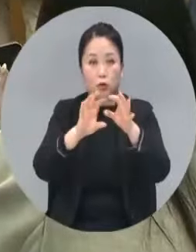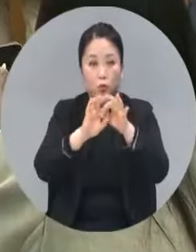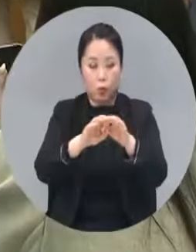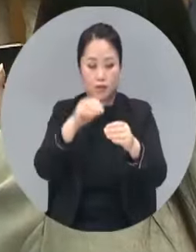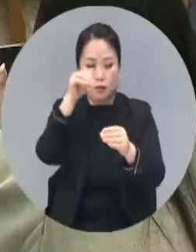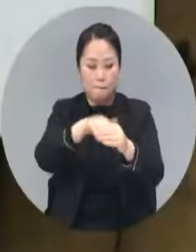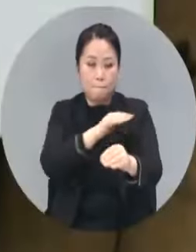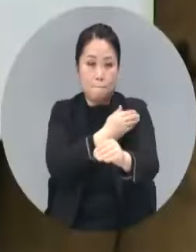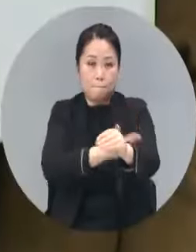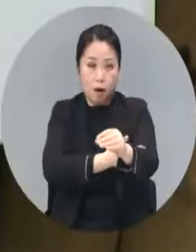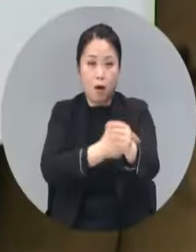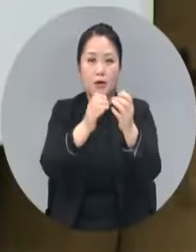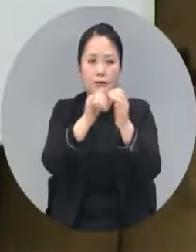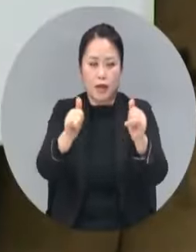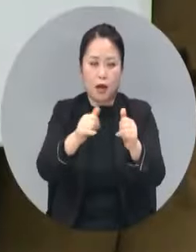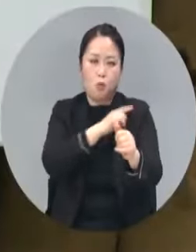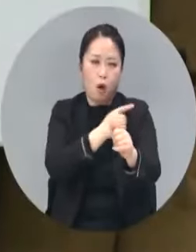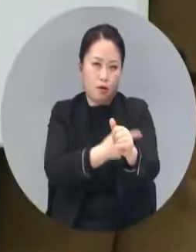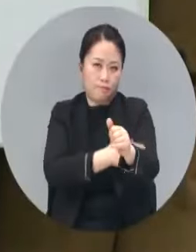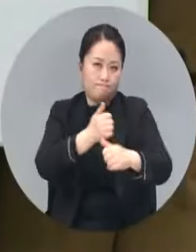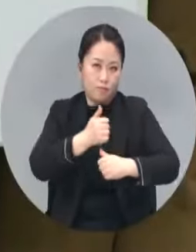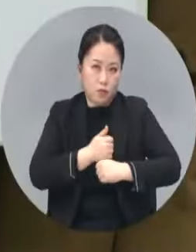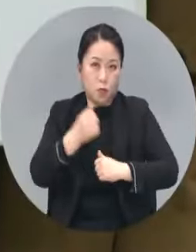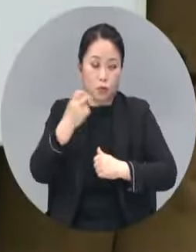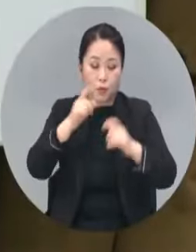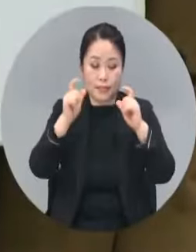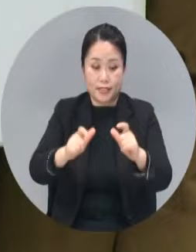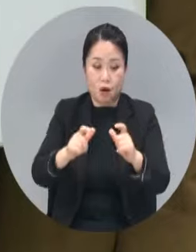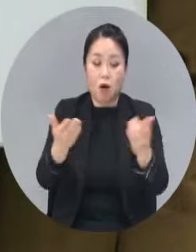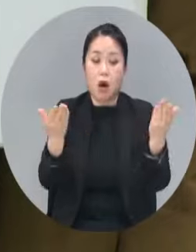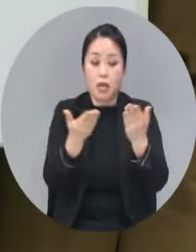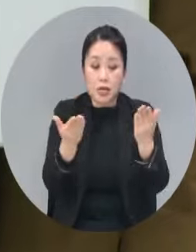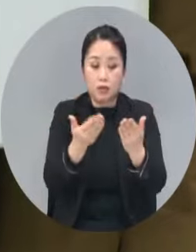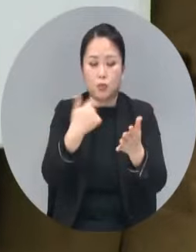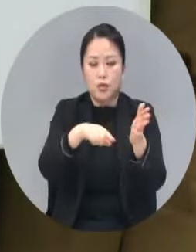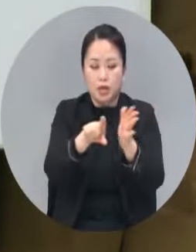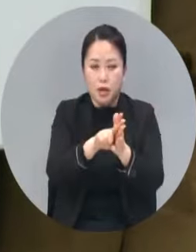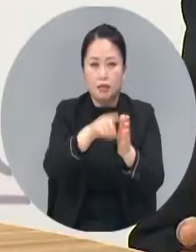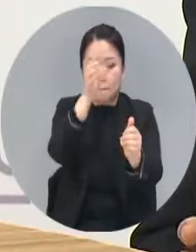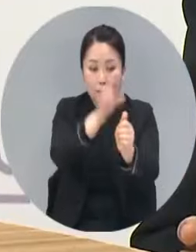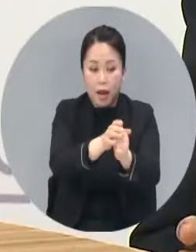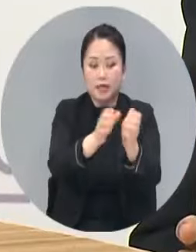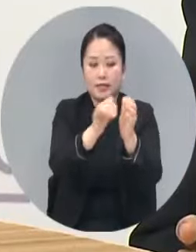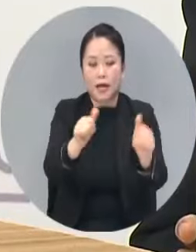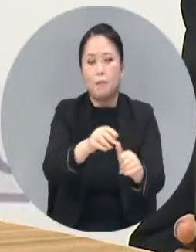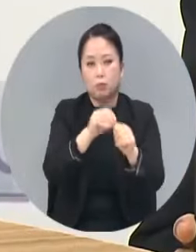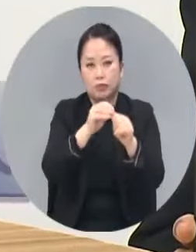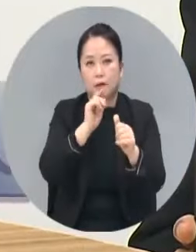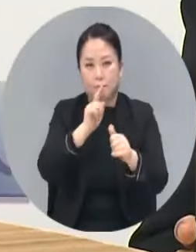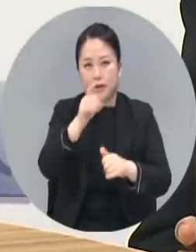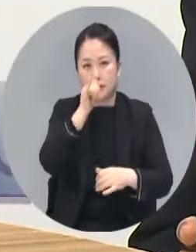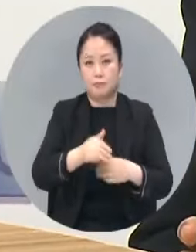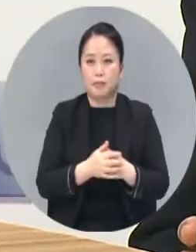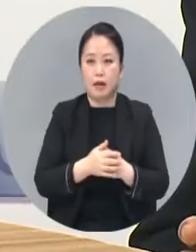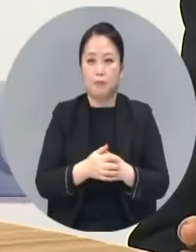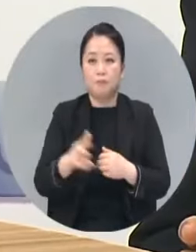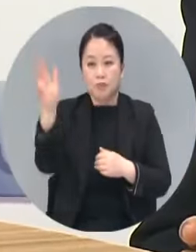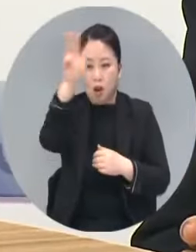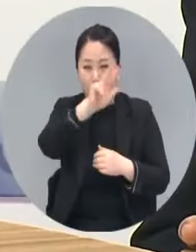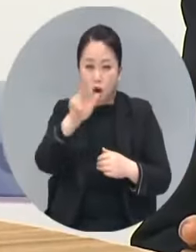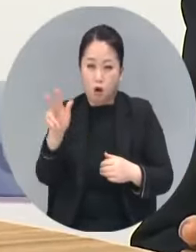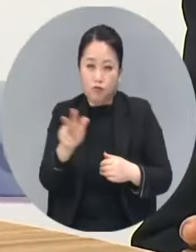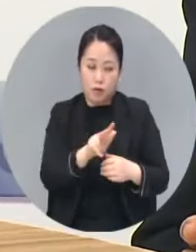지키고 지역사회 발전에 도움이 되는 일꾼을 뽑자고 호소했습니다. 전국에서